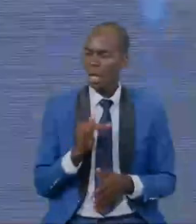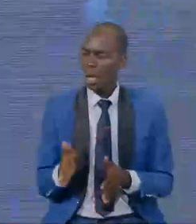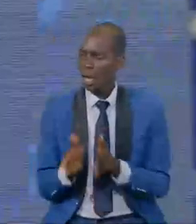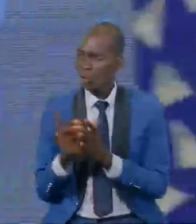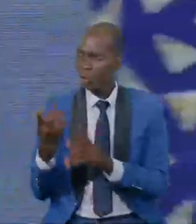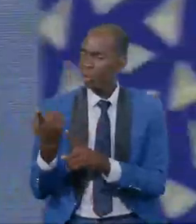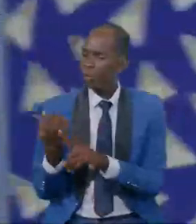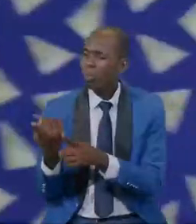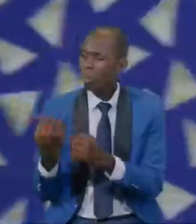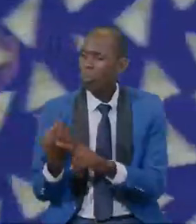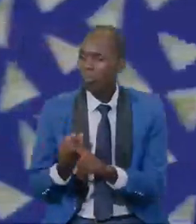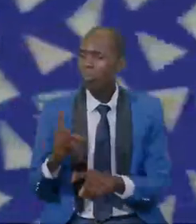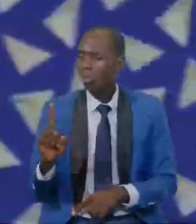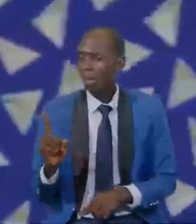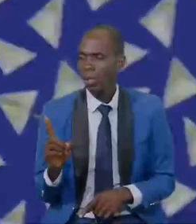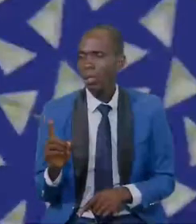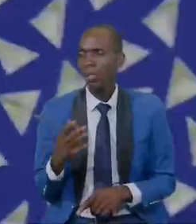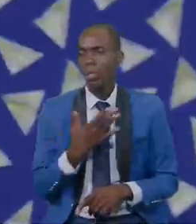dis, mais mon ami, d'où viens-tu?